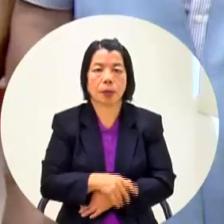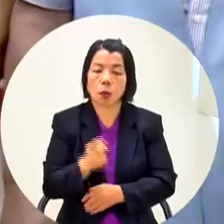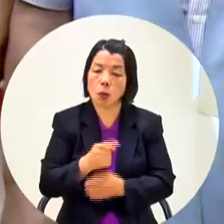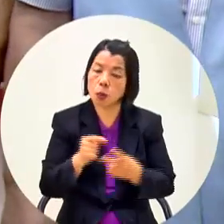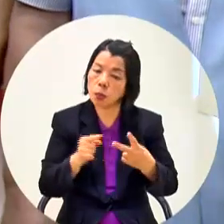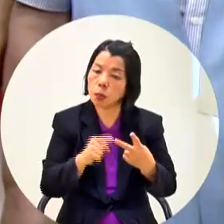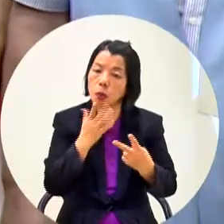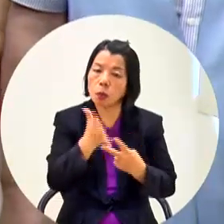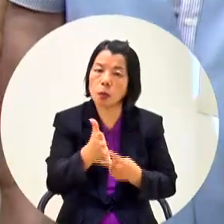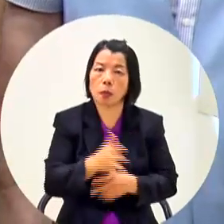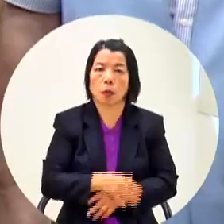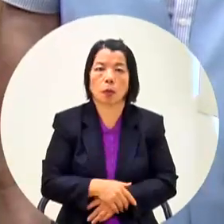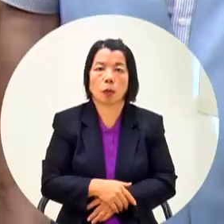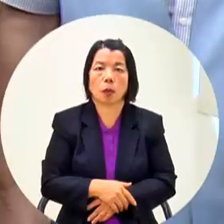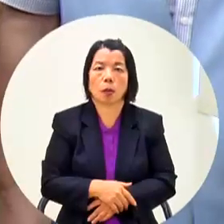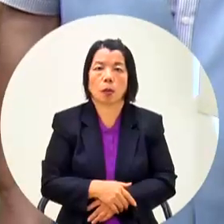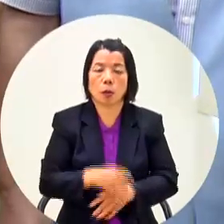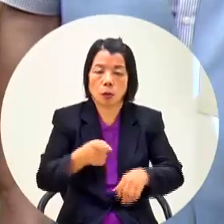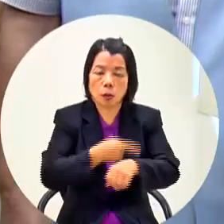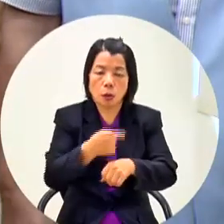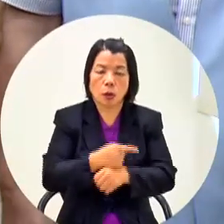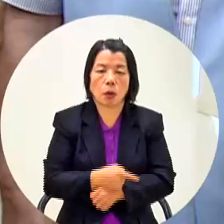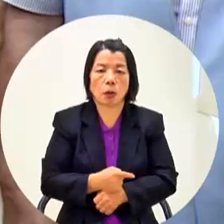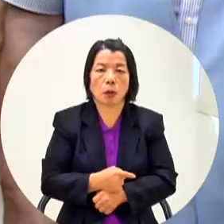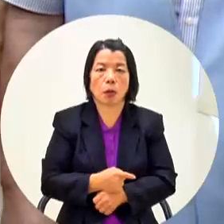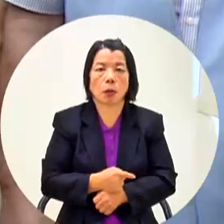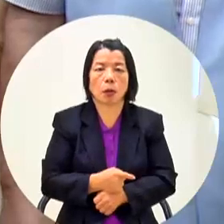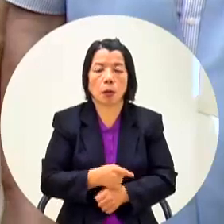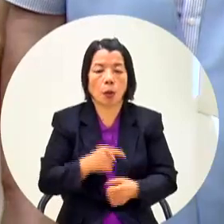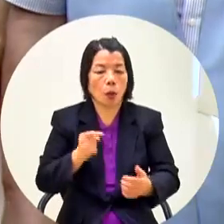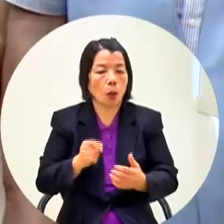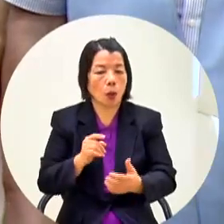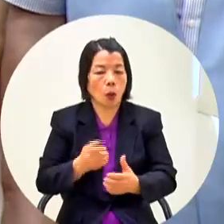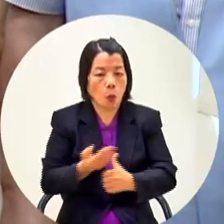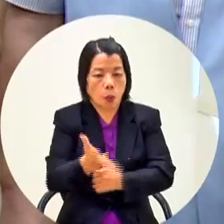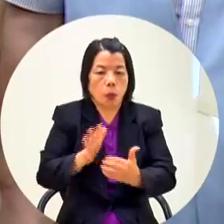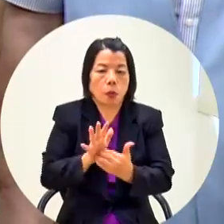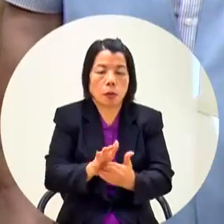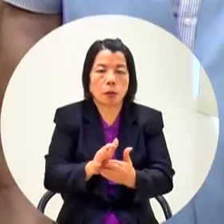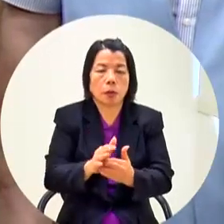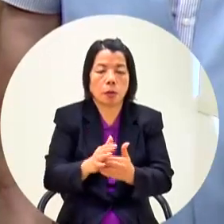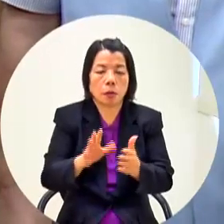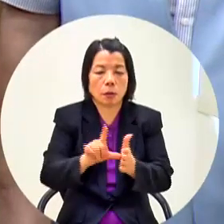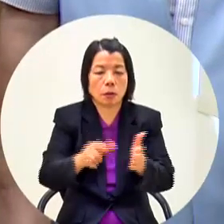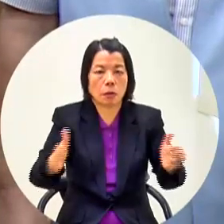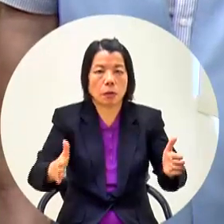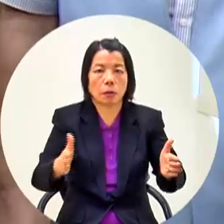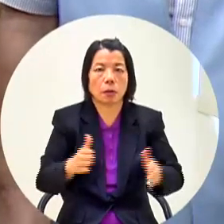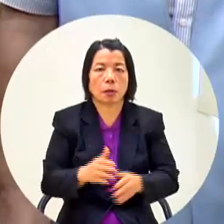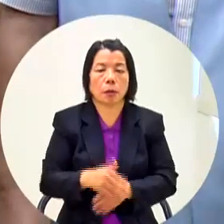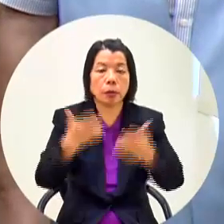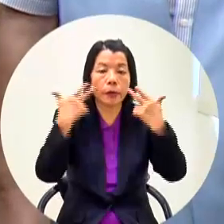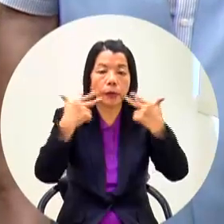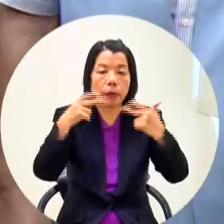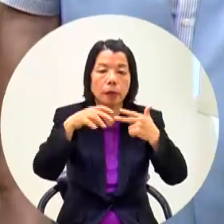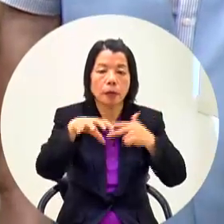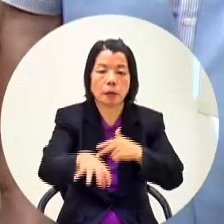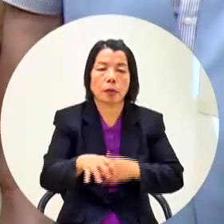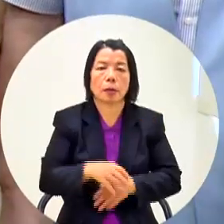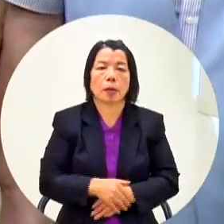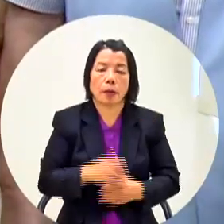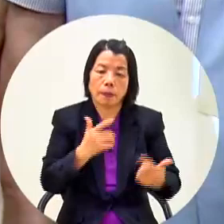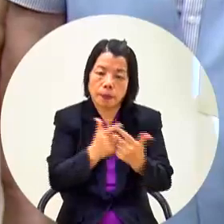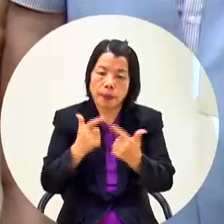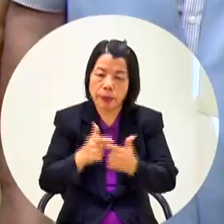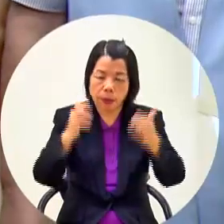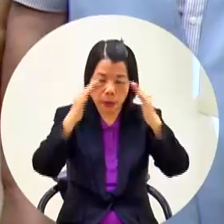说，自从我们防疫期间，当然我们原乡啊也配合我们市